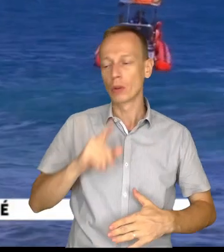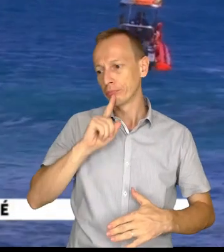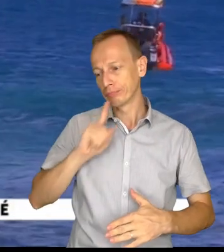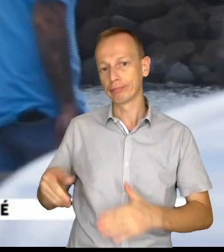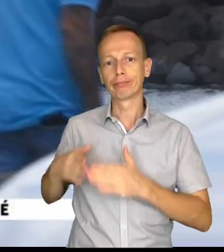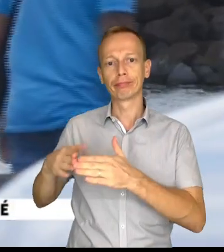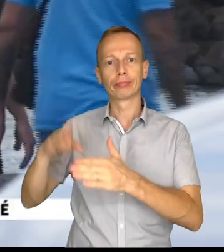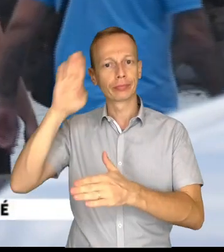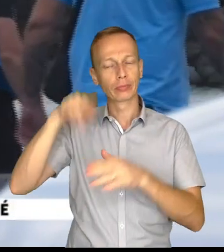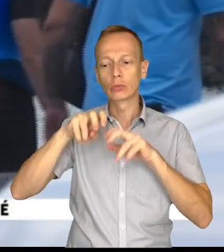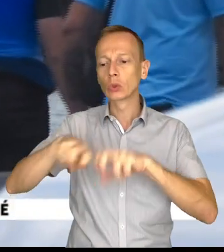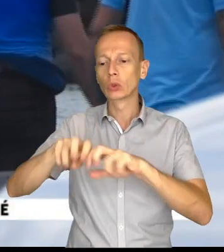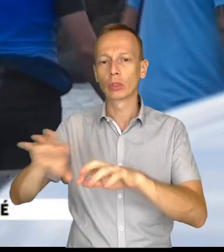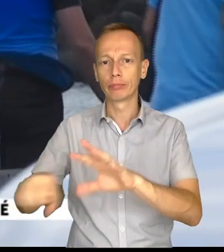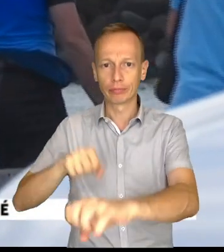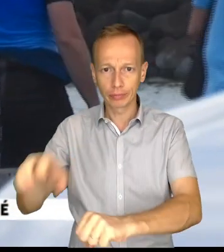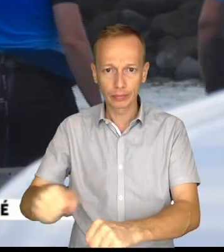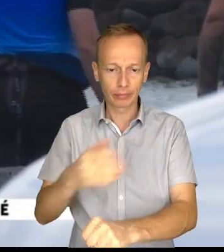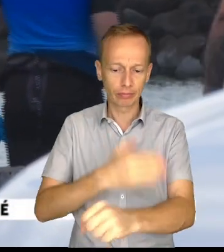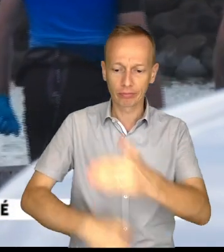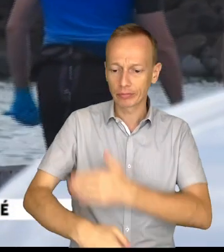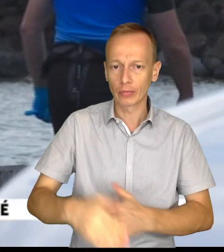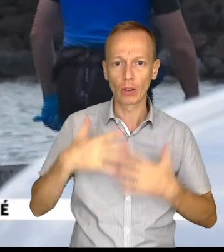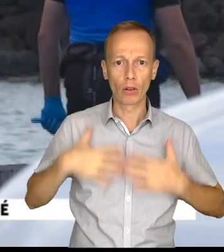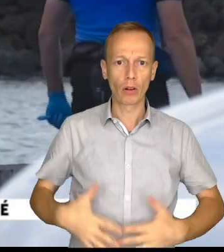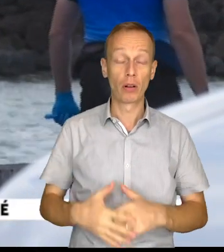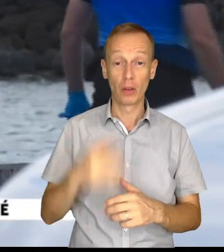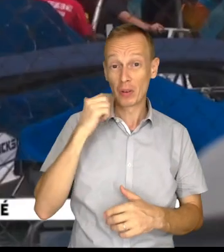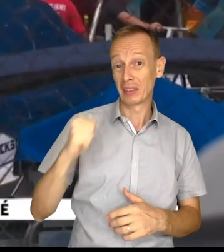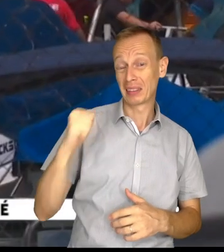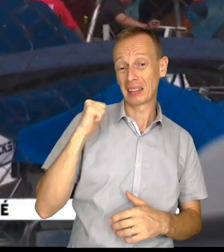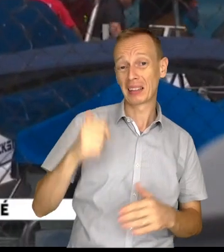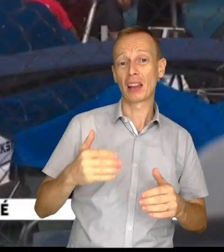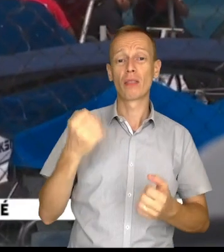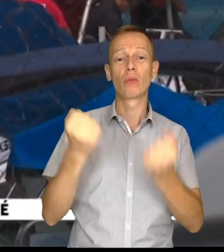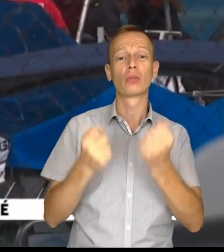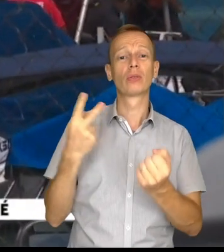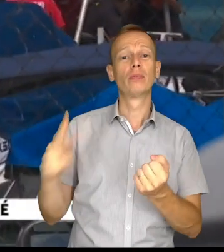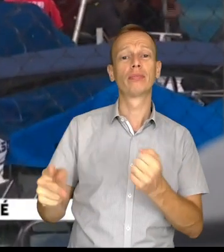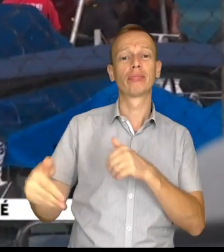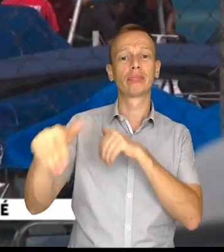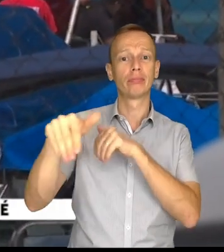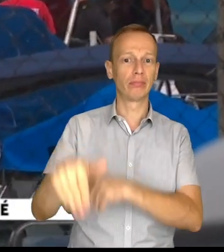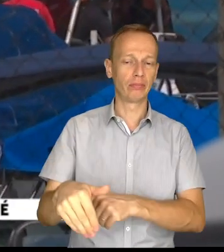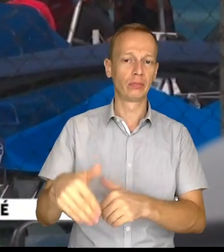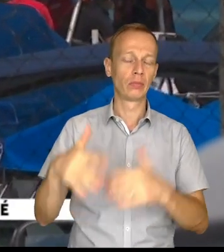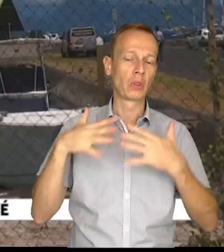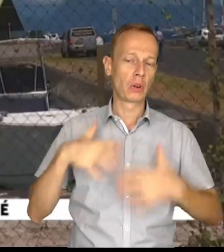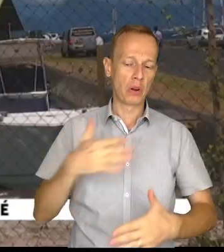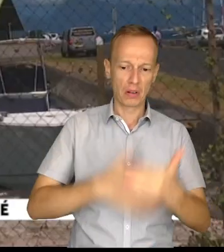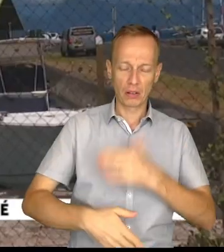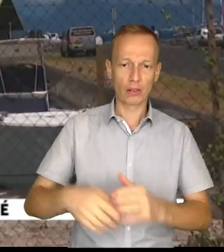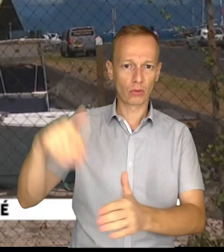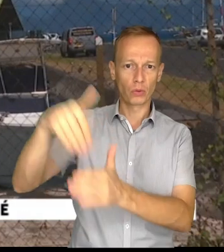allée repêcher ces morceaux. Vous voyez derrière moi un véhicule d'une société mortuaire. Les morceaux du corps sont